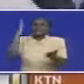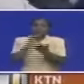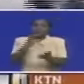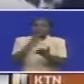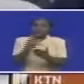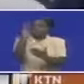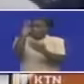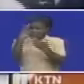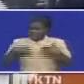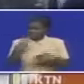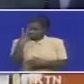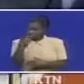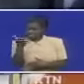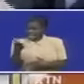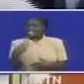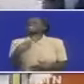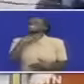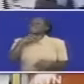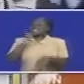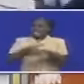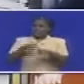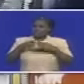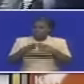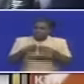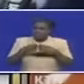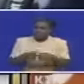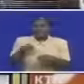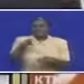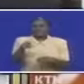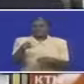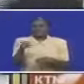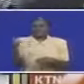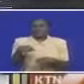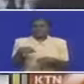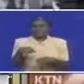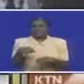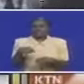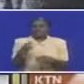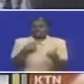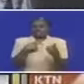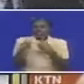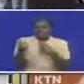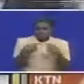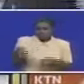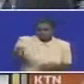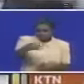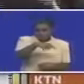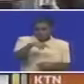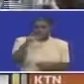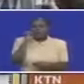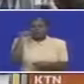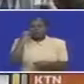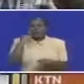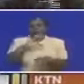wawili lakini ni wakubwa, ndio maana askari wanatukuja kutukimbiza huku na matia kazi. Vile tumezunguka katika vyumba vyote vya